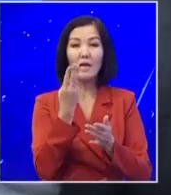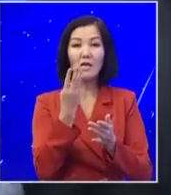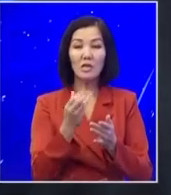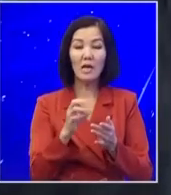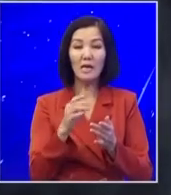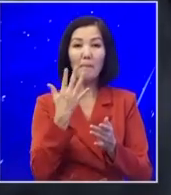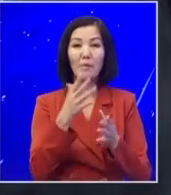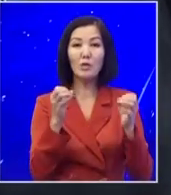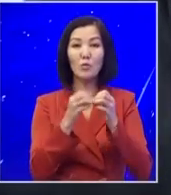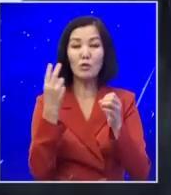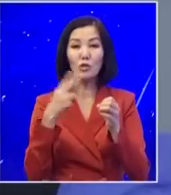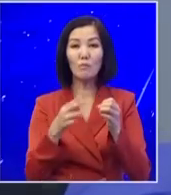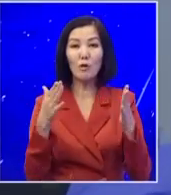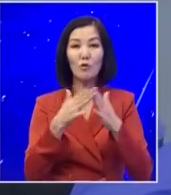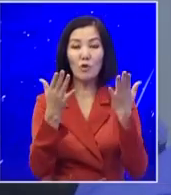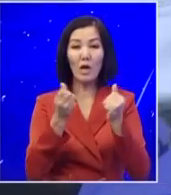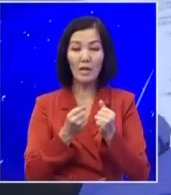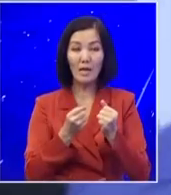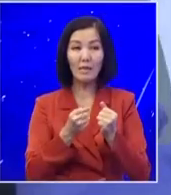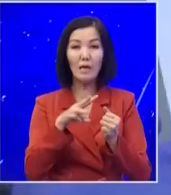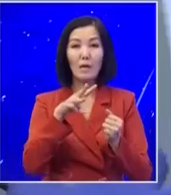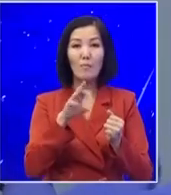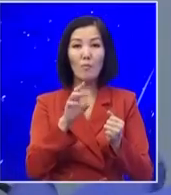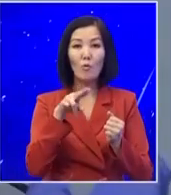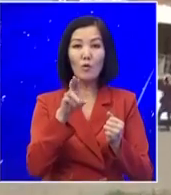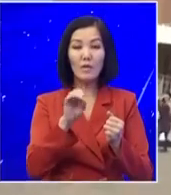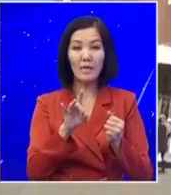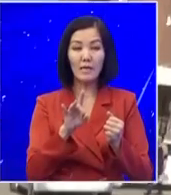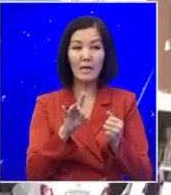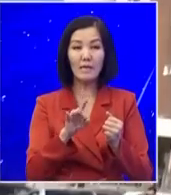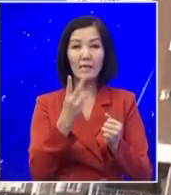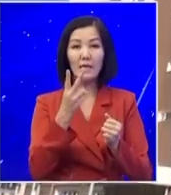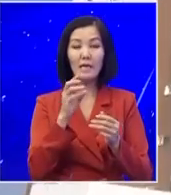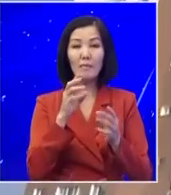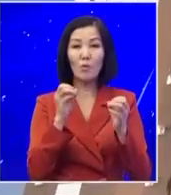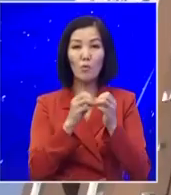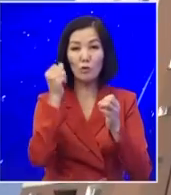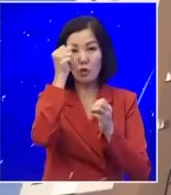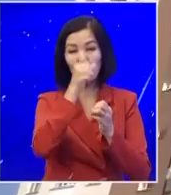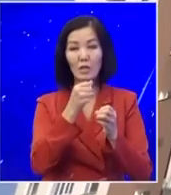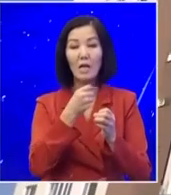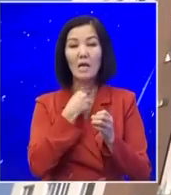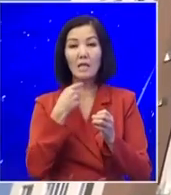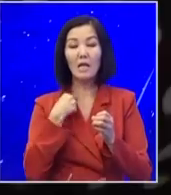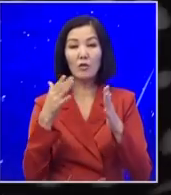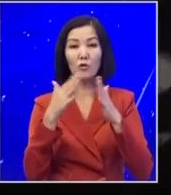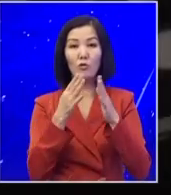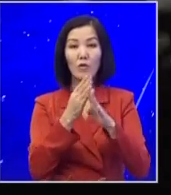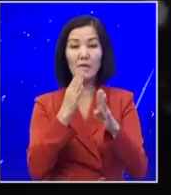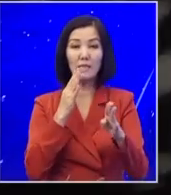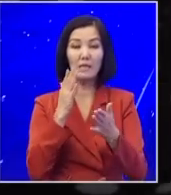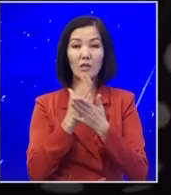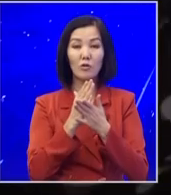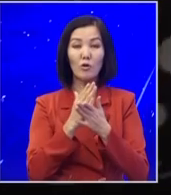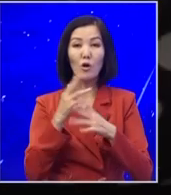5-10-20 жобасымен алғашқы баспаналы болғандардың бірі Мөлдір Құрманәлиева. Ол 2010 жылдан бері Талорғанда үй кезегінде тұрған еді.